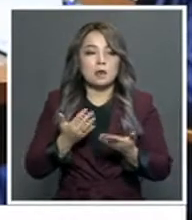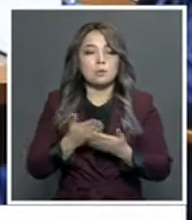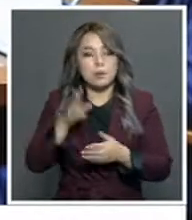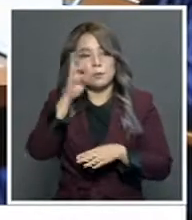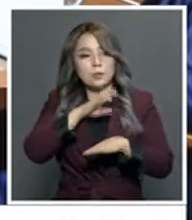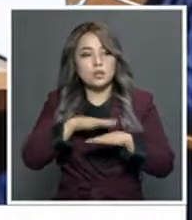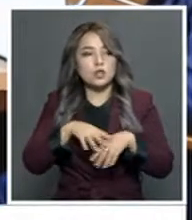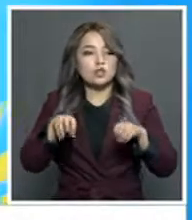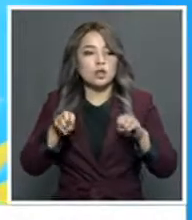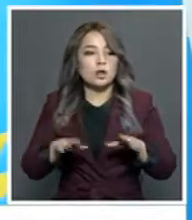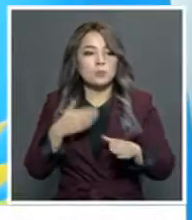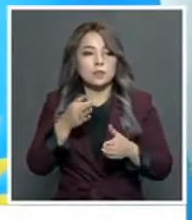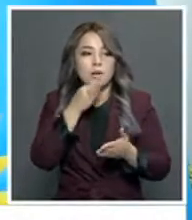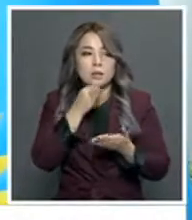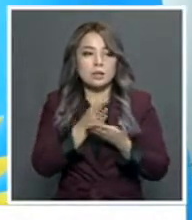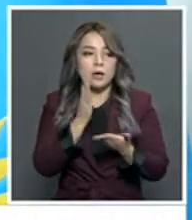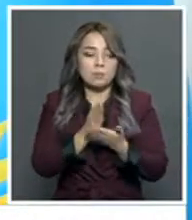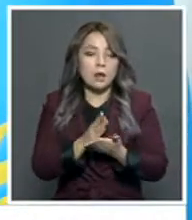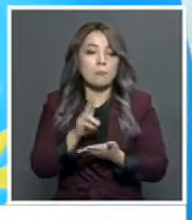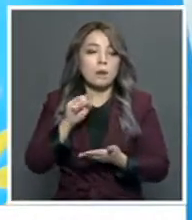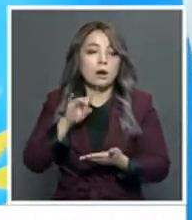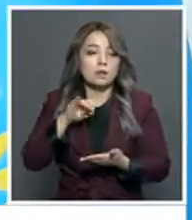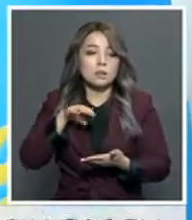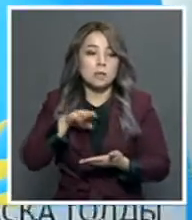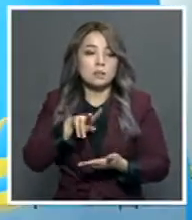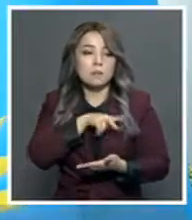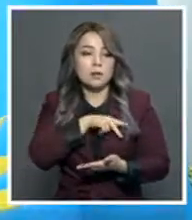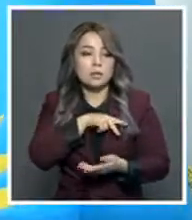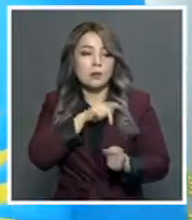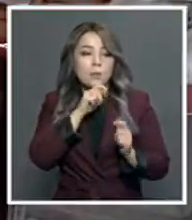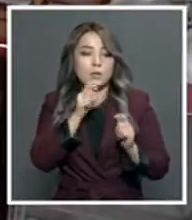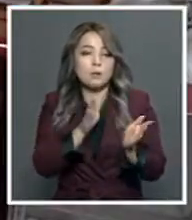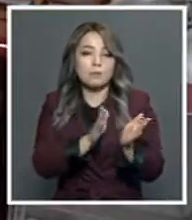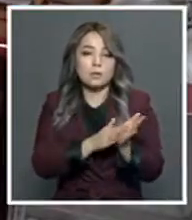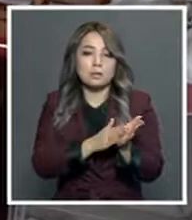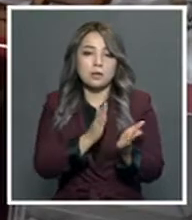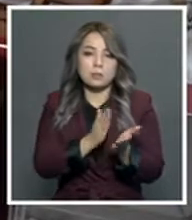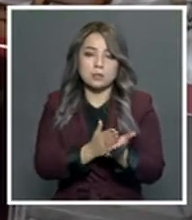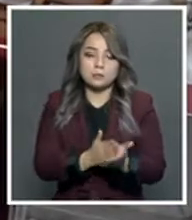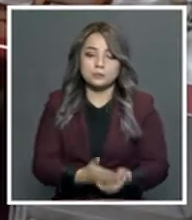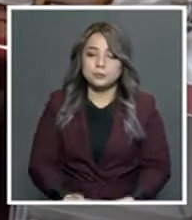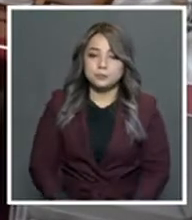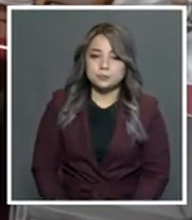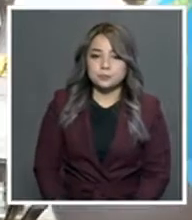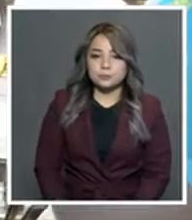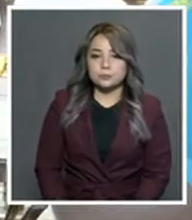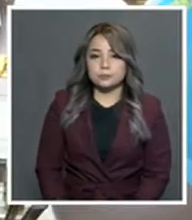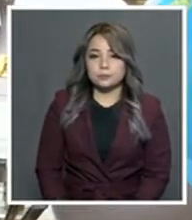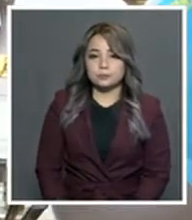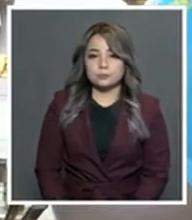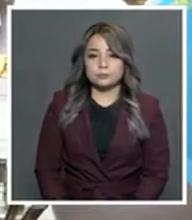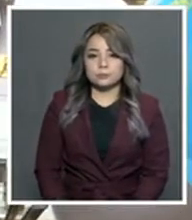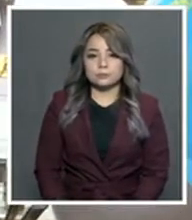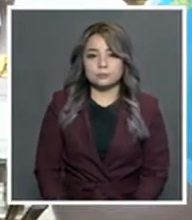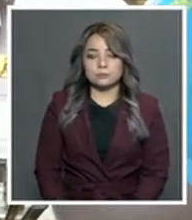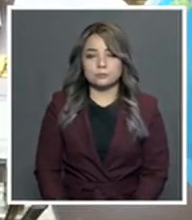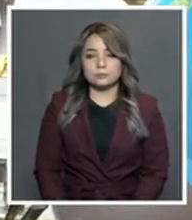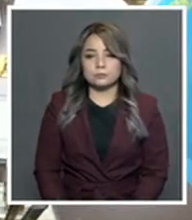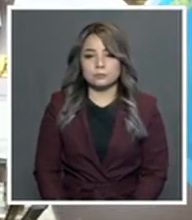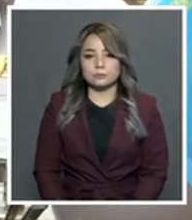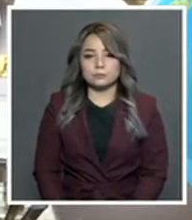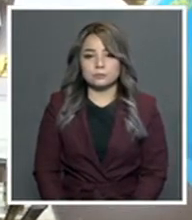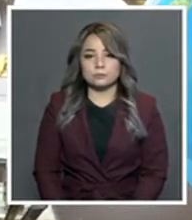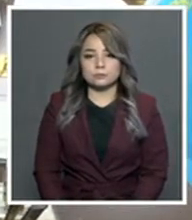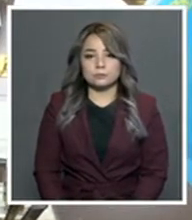шешімімен Рәтбек Қажы Нысанбайұлы парасат орденімен марапатталды. Қуан Нұрақын, Ержан Жаңбырбай, Қазақстан ұлттық телеарнасы,